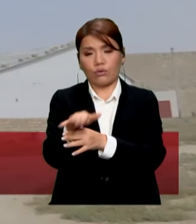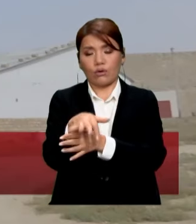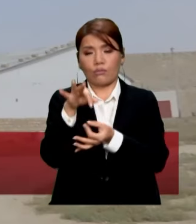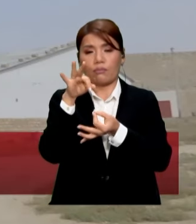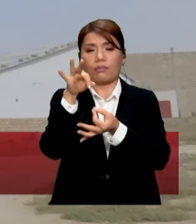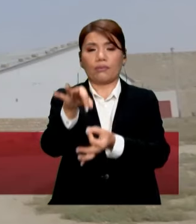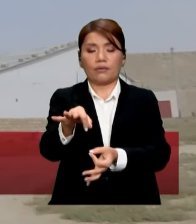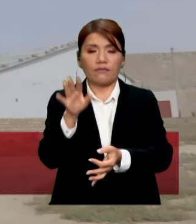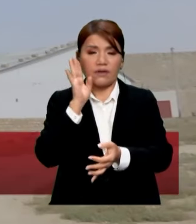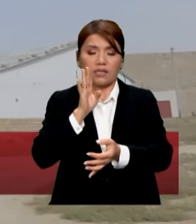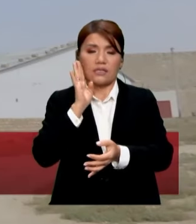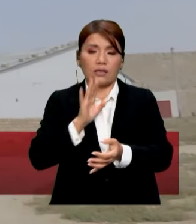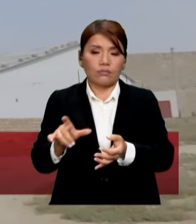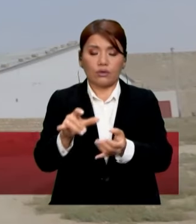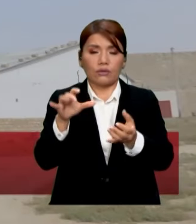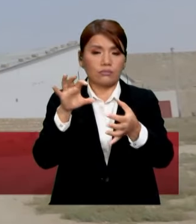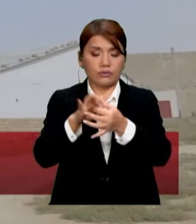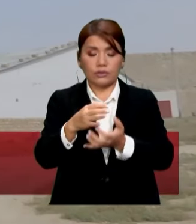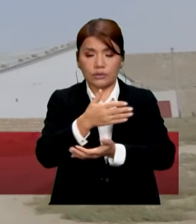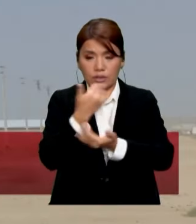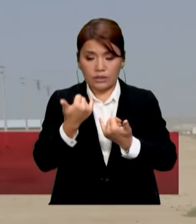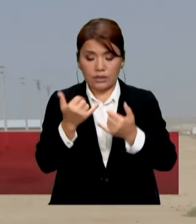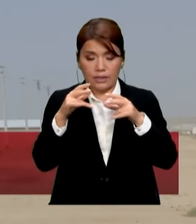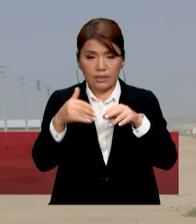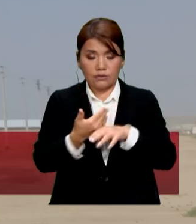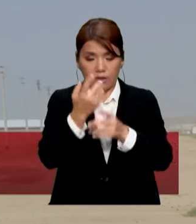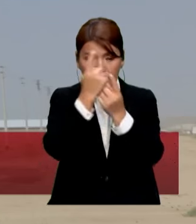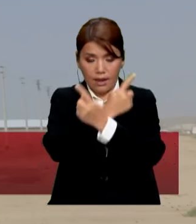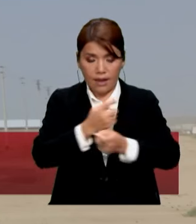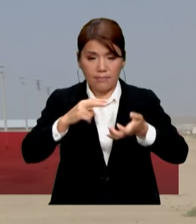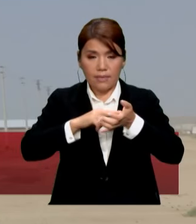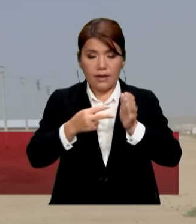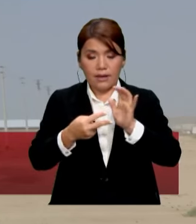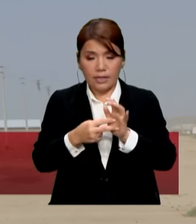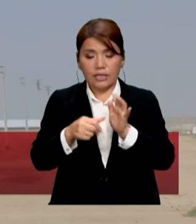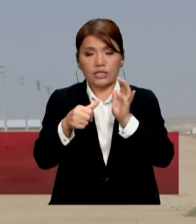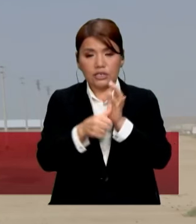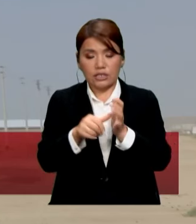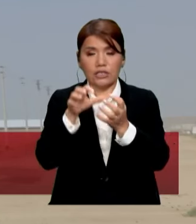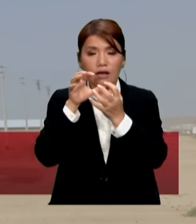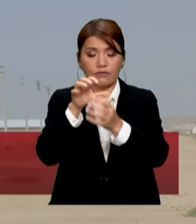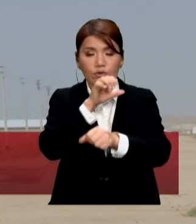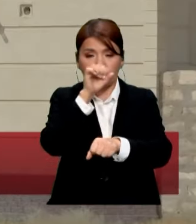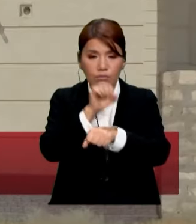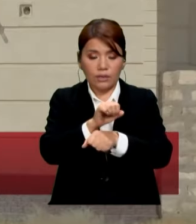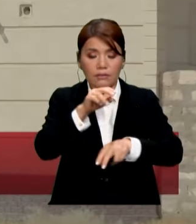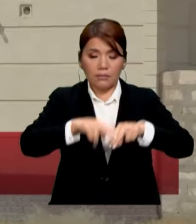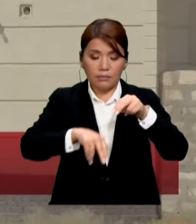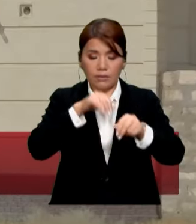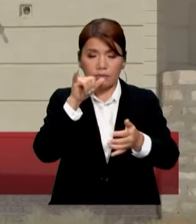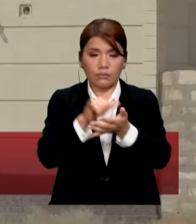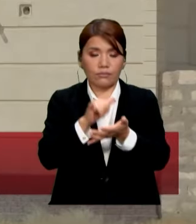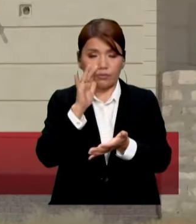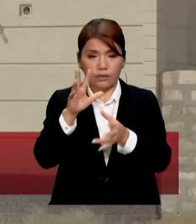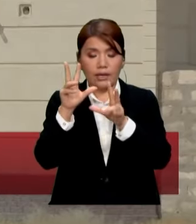обеспечить центральным водоснабжением. А в этом году власти сообщили, что планируют установку 6 автобусных остановок на территории жилого